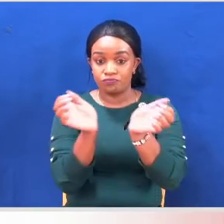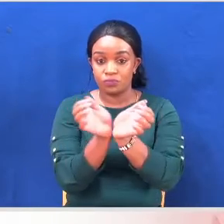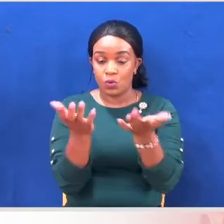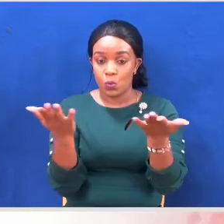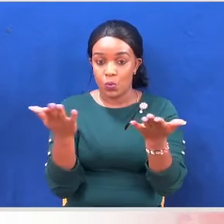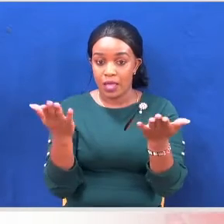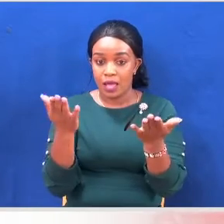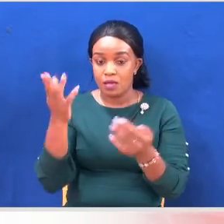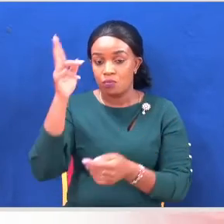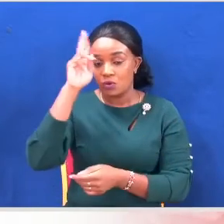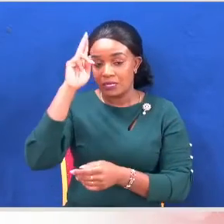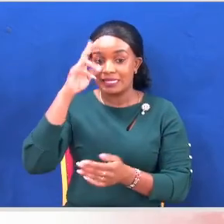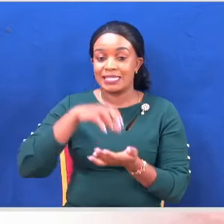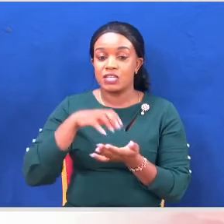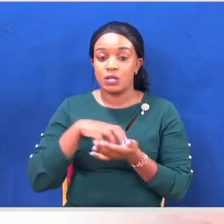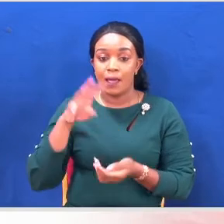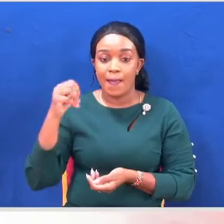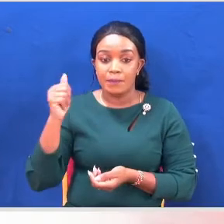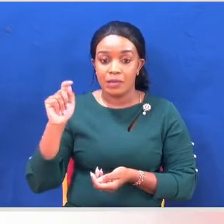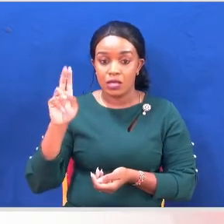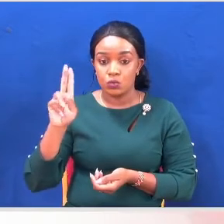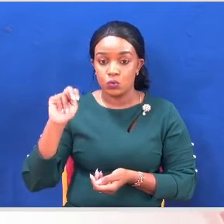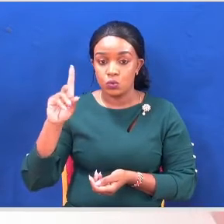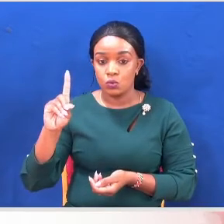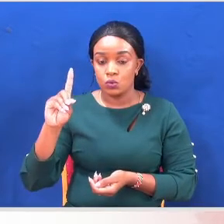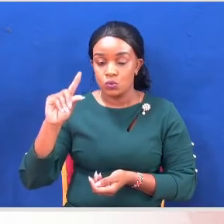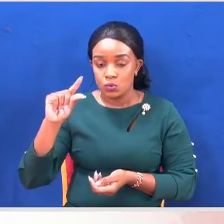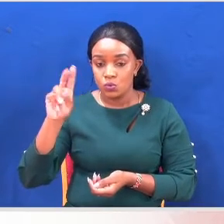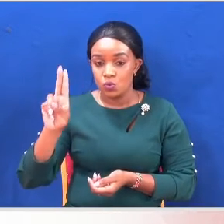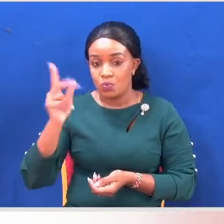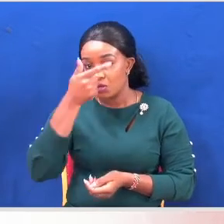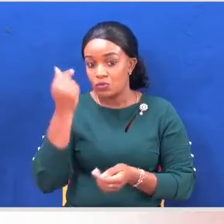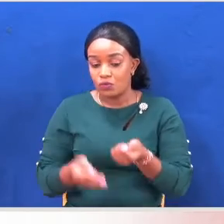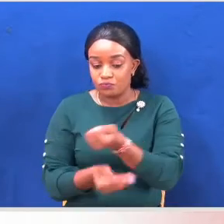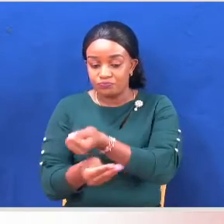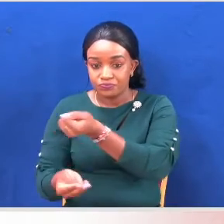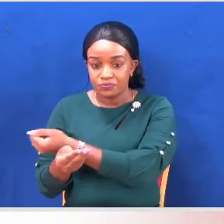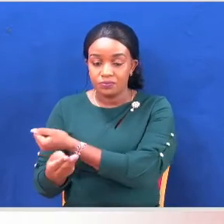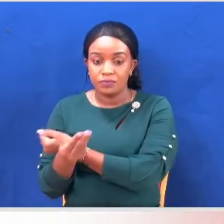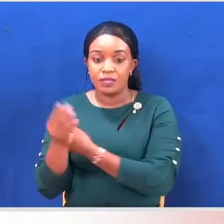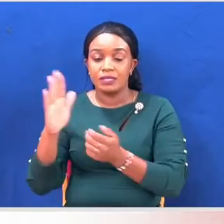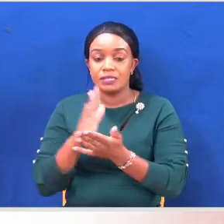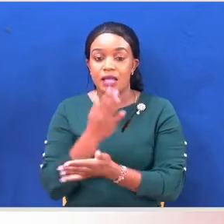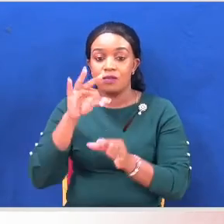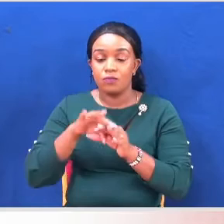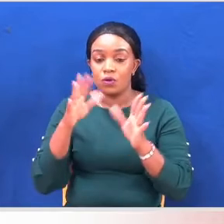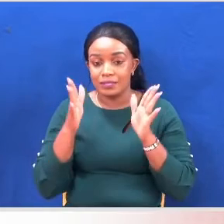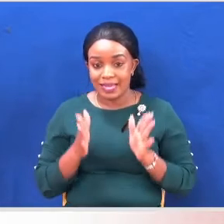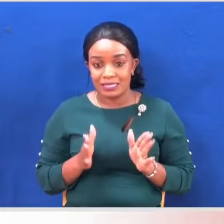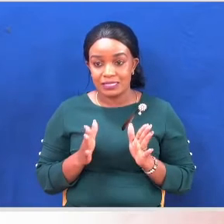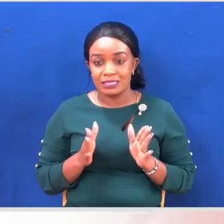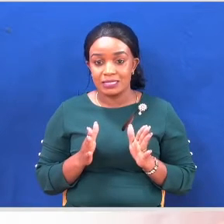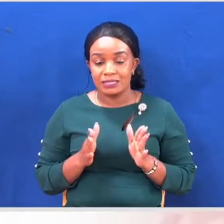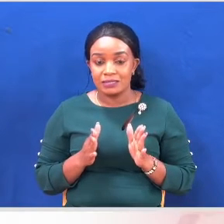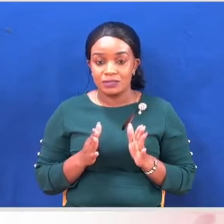cha polisi cha Matungu kwa madai ya udanganyifu, madai ya kuwapa hongo baadhi ya wapiga kura ili labda